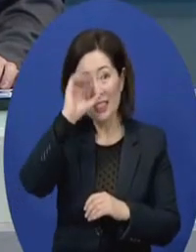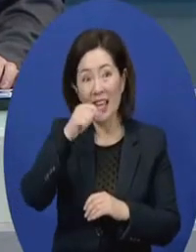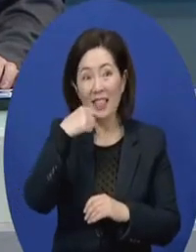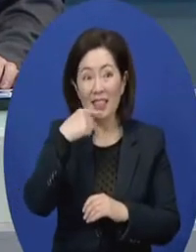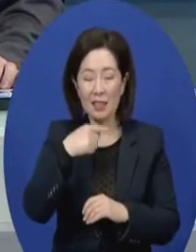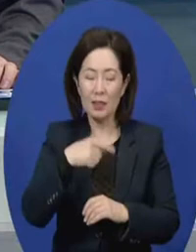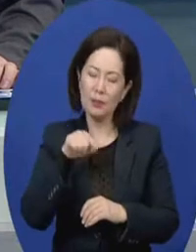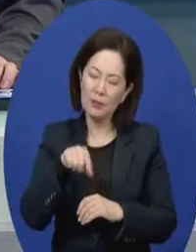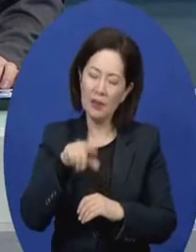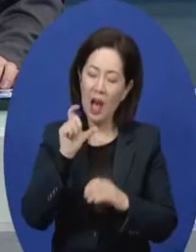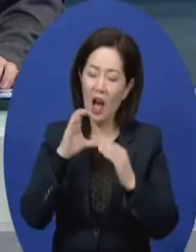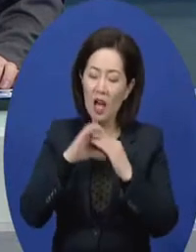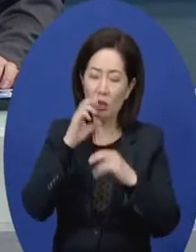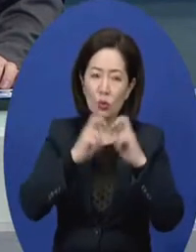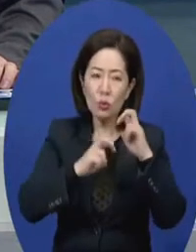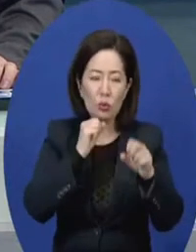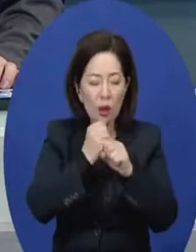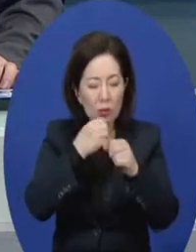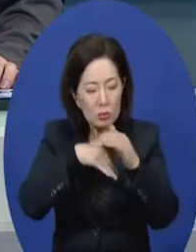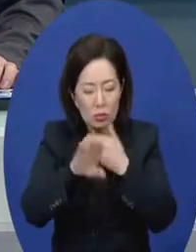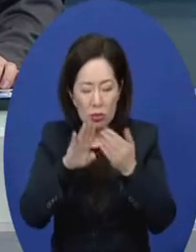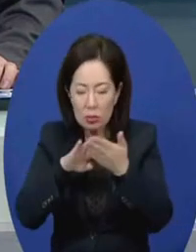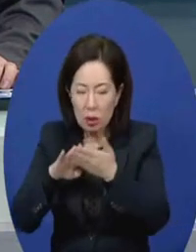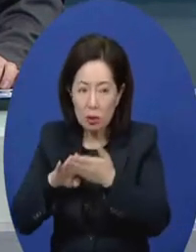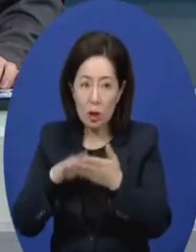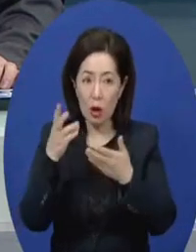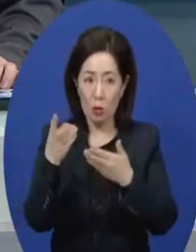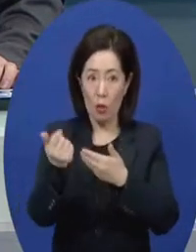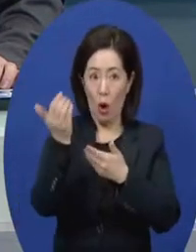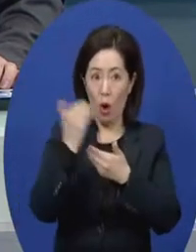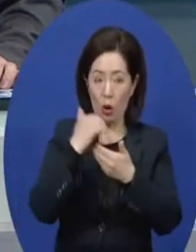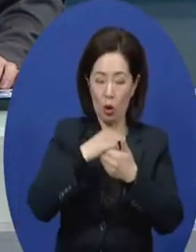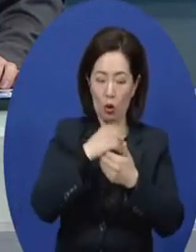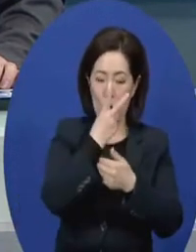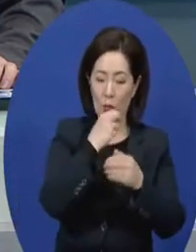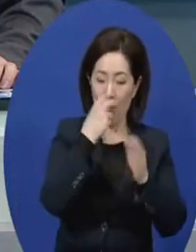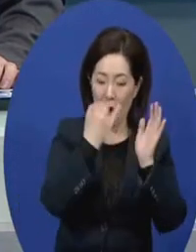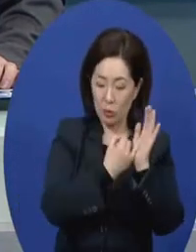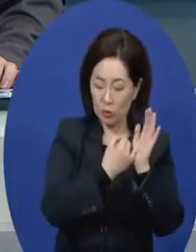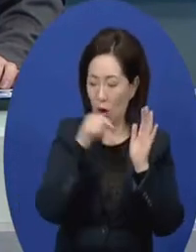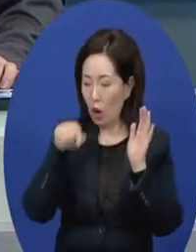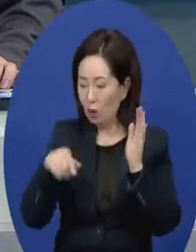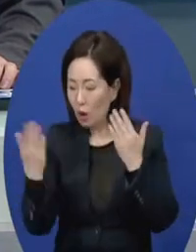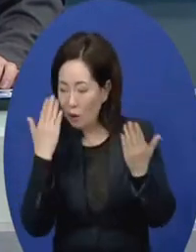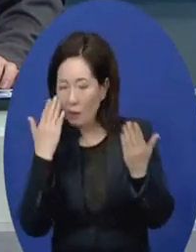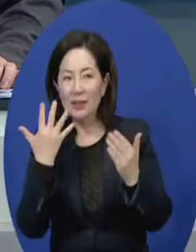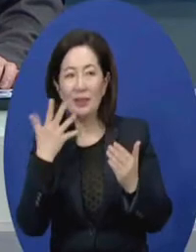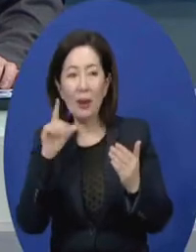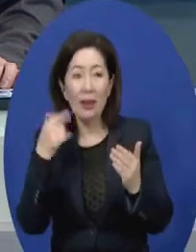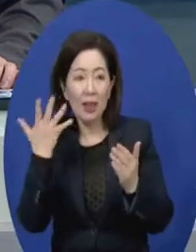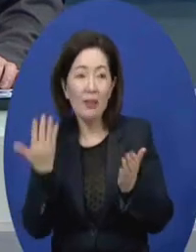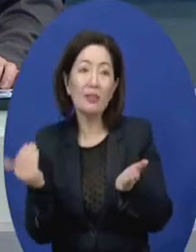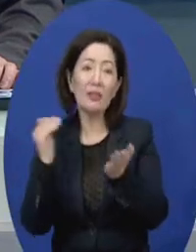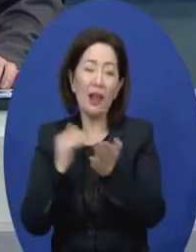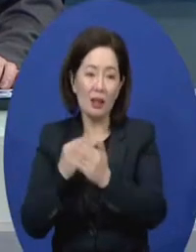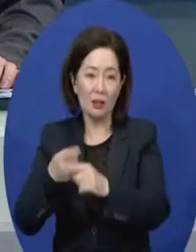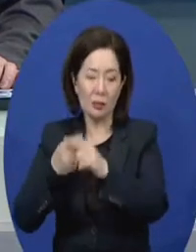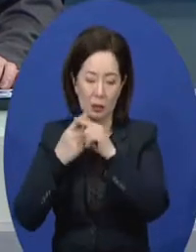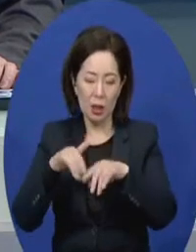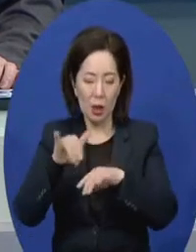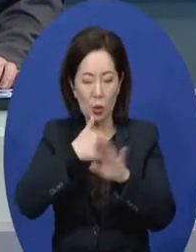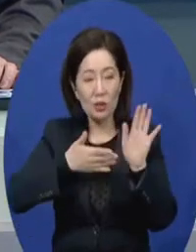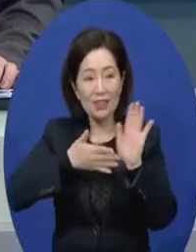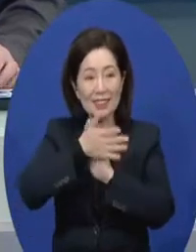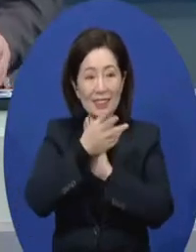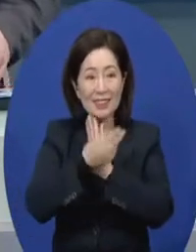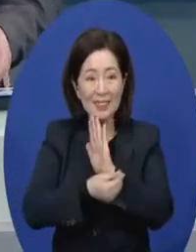Эрдэнэт үйлдвэрийн үйл ажиллагаатай танилцсан тус үйлдвэрийн орлогыг 2016 онтой харьцуулахад 5.5 дахин нэмэгдэж улсад төлөх татвар 2-3